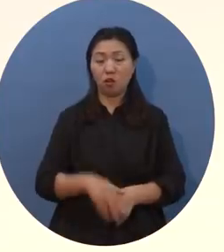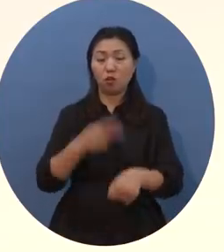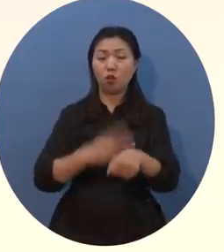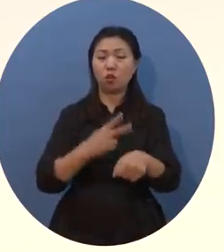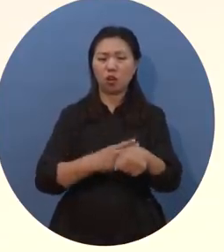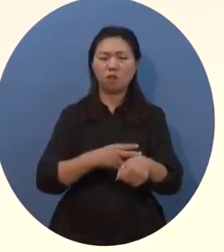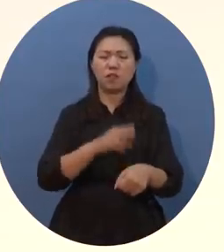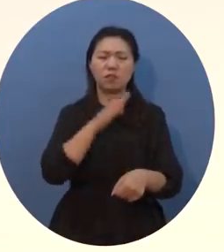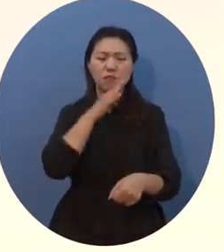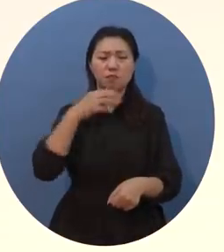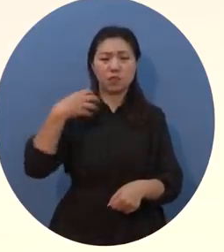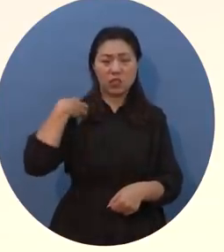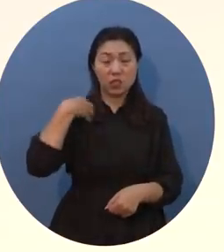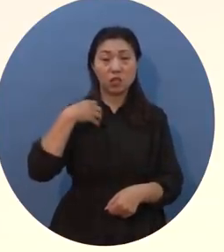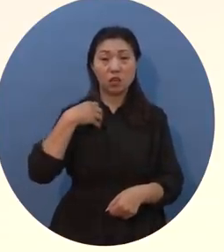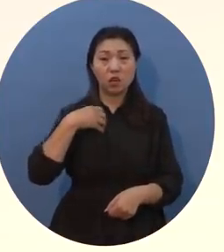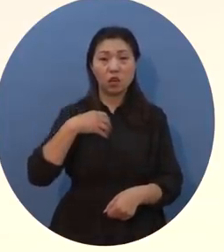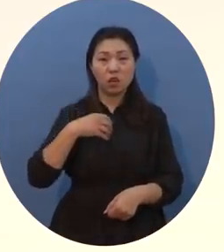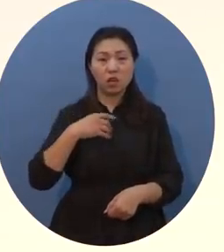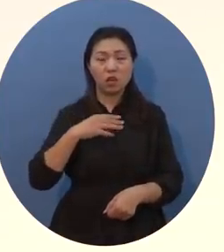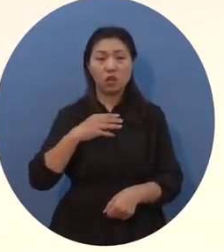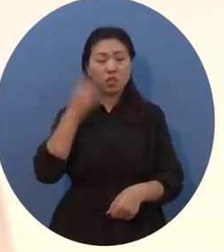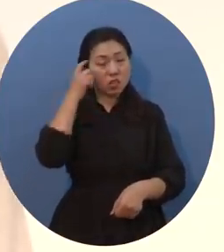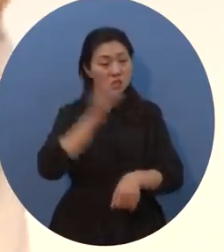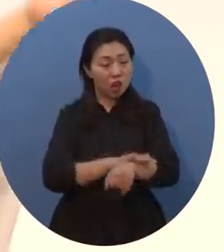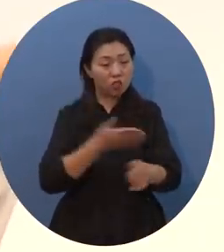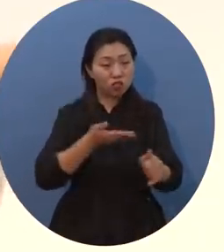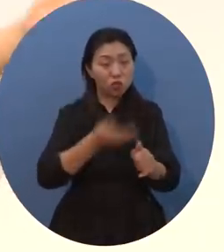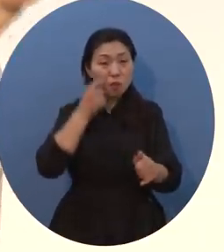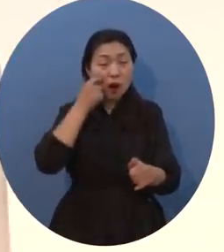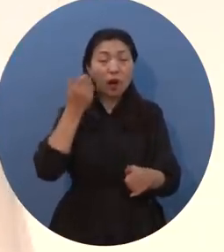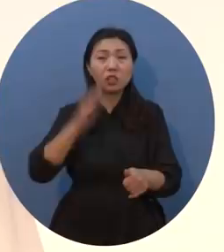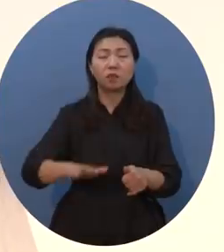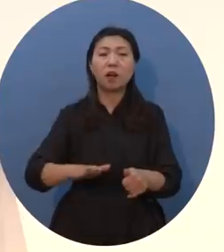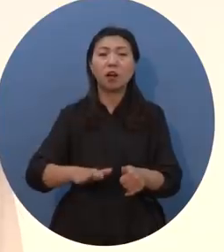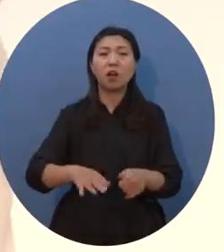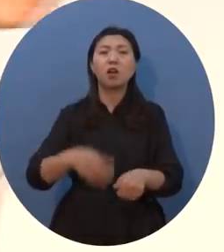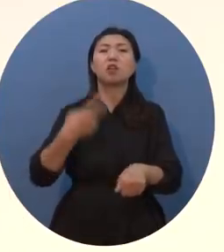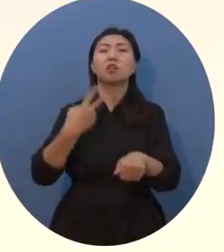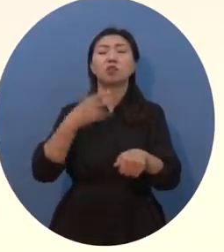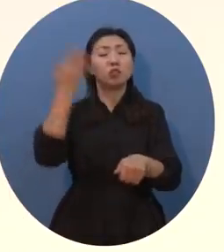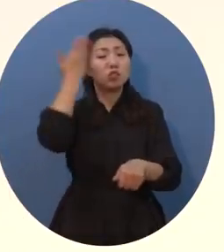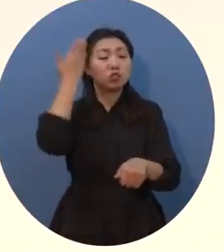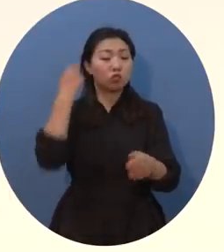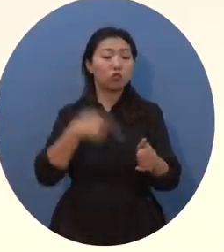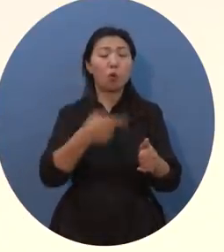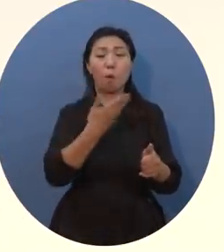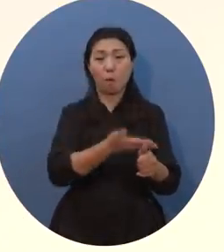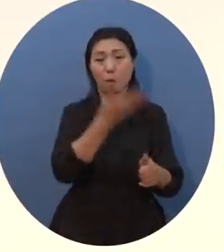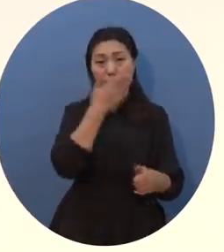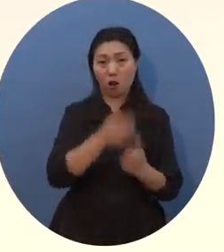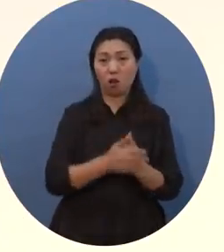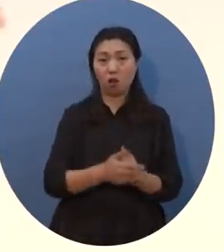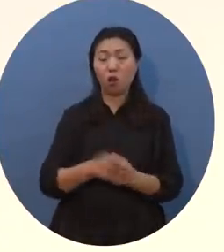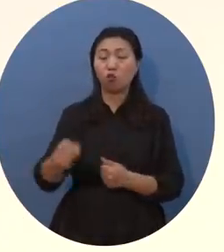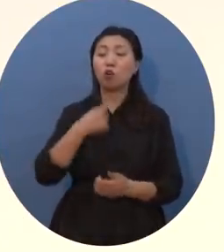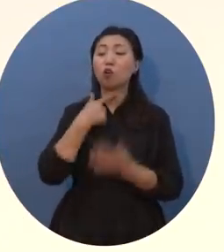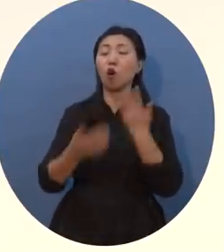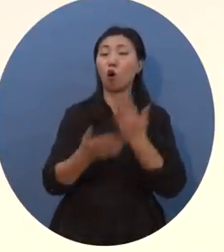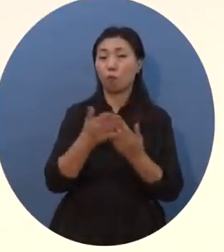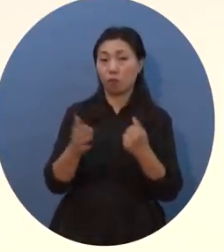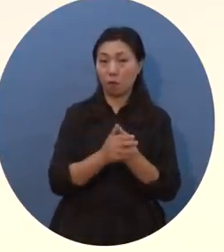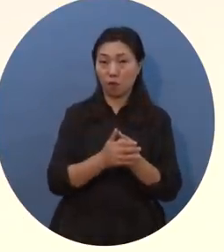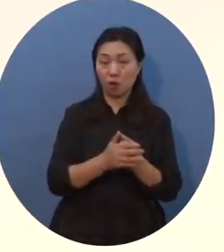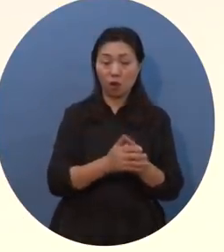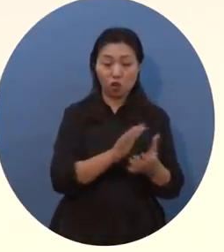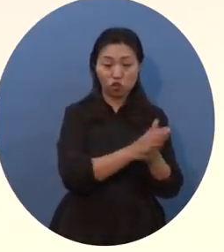스승으로서 역할은 못하도 지식은 그래야 되는 거예요. 전 이걸 그대로 경험했기 때문에 인도에서 저희들이 유치원은